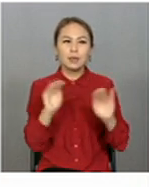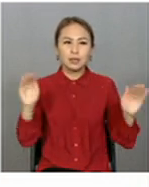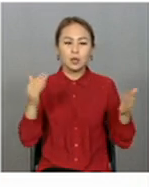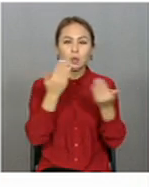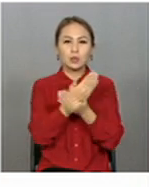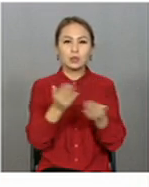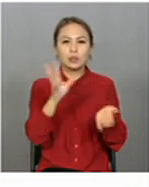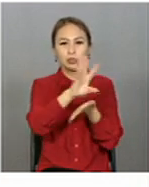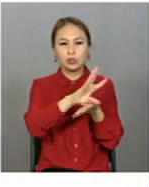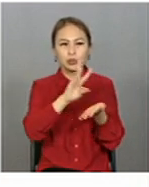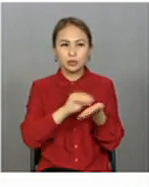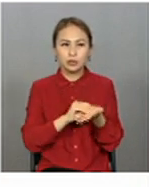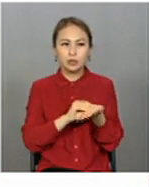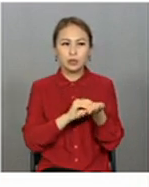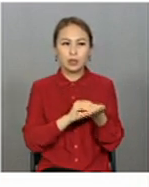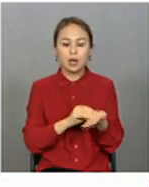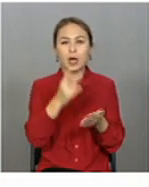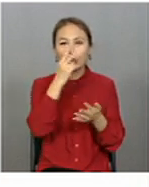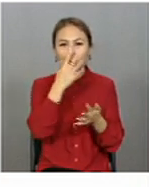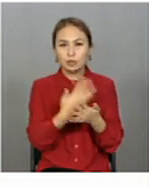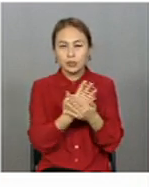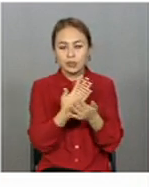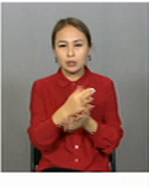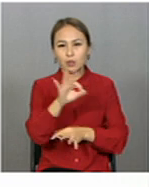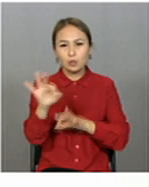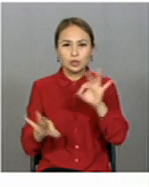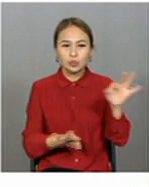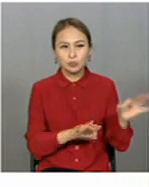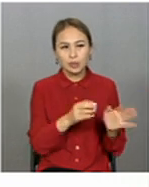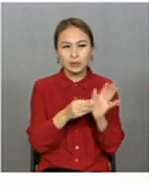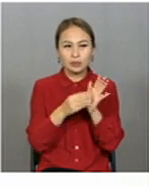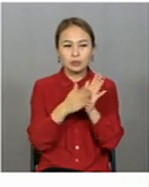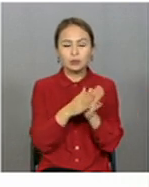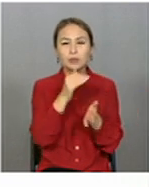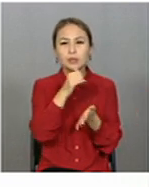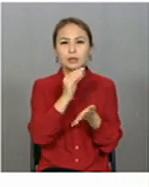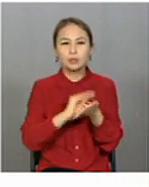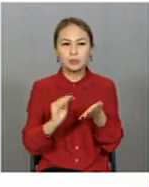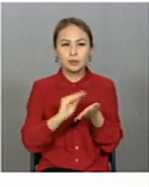үлгіде көрсетілген өлшем бірліктерін өрнектеңдер.